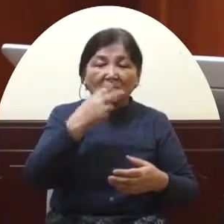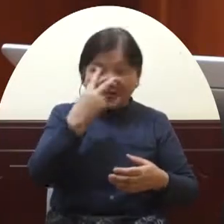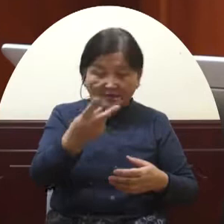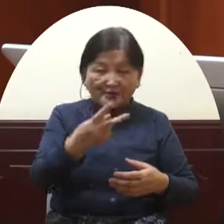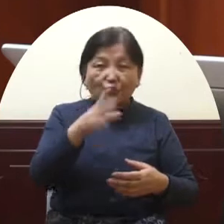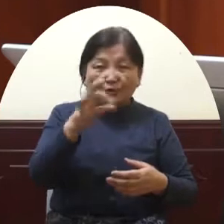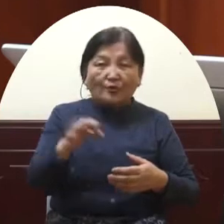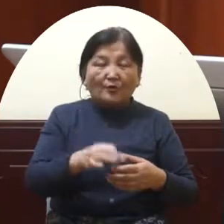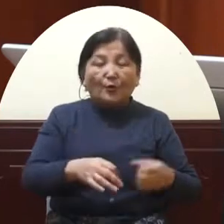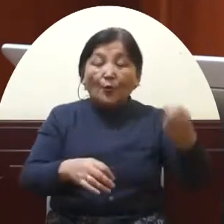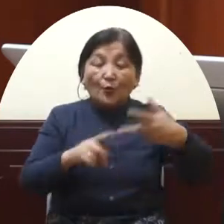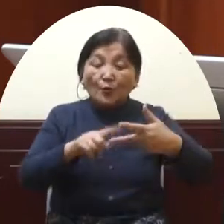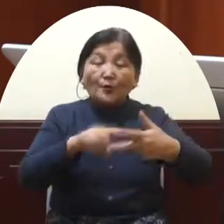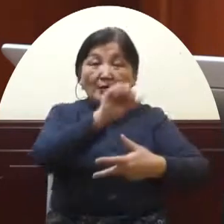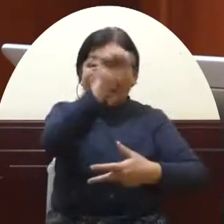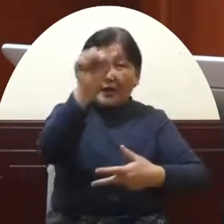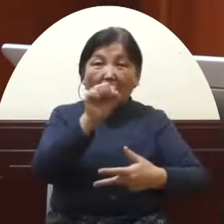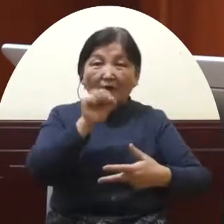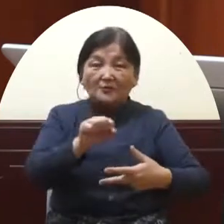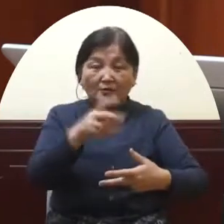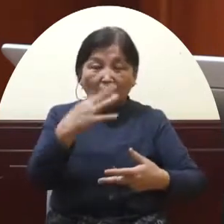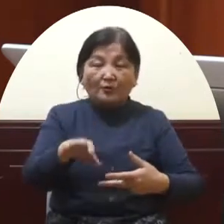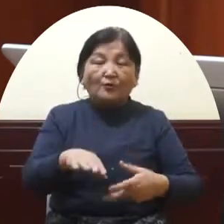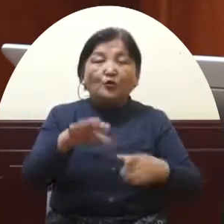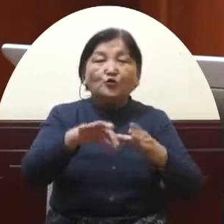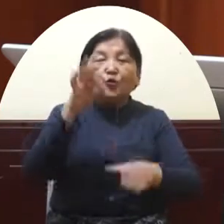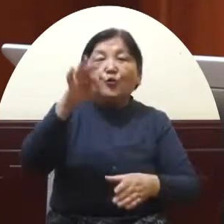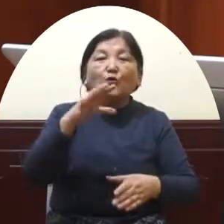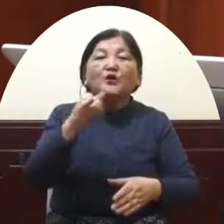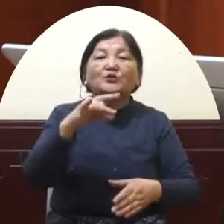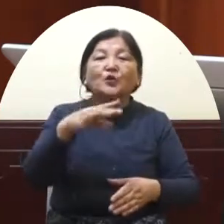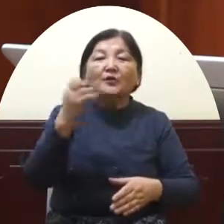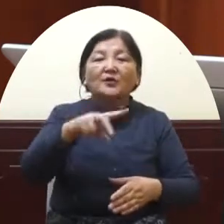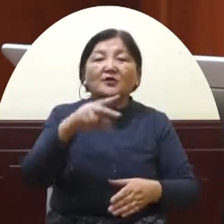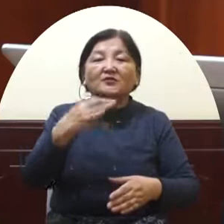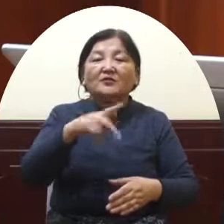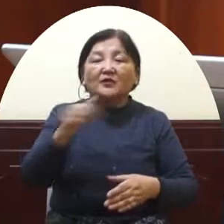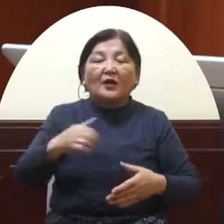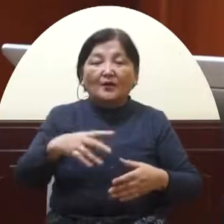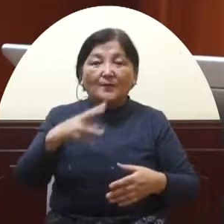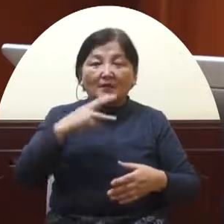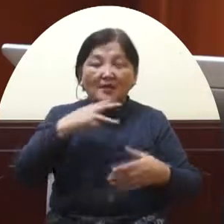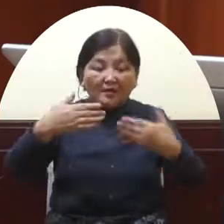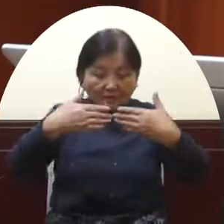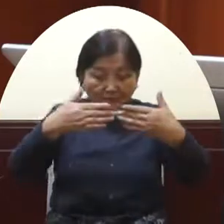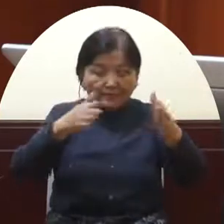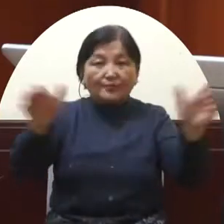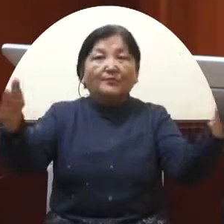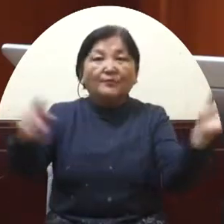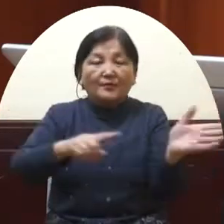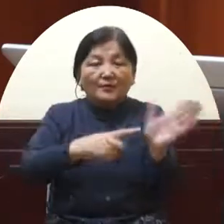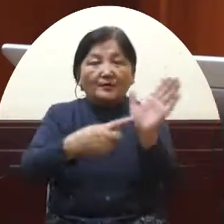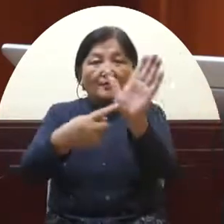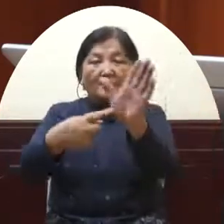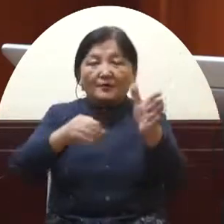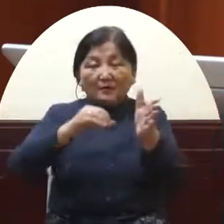За дараагийнх нь 3 дахь асуудлын хүрээнд энэ сонгуулийн сувтчилгаа. Яг үндэ бол би энд 2 зүгээр жишээ болгож